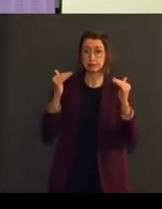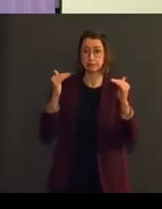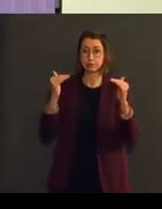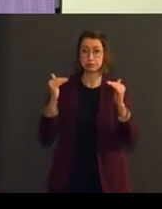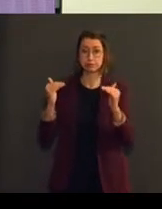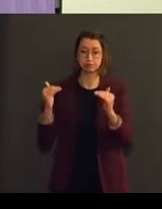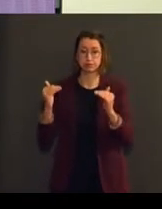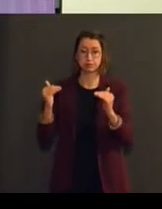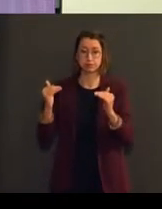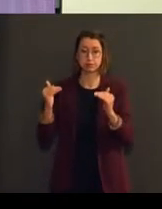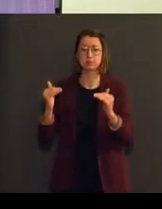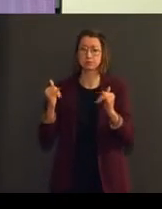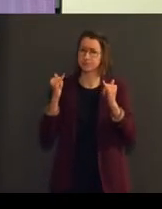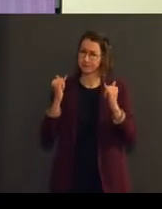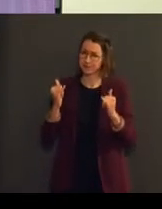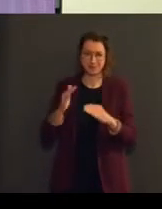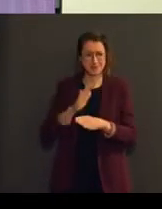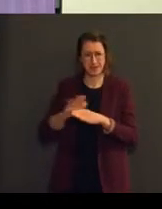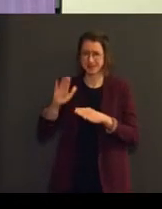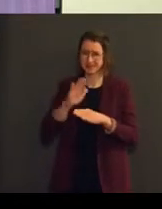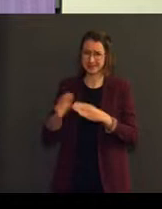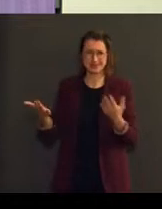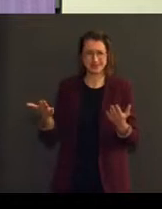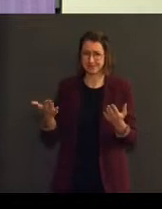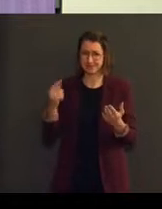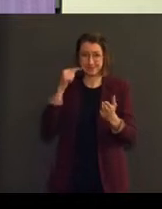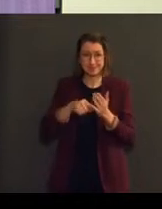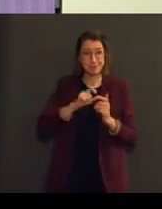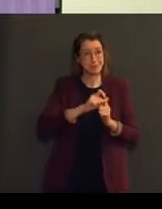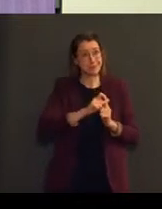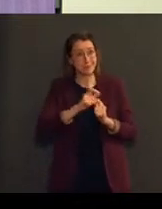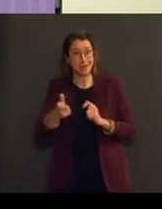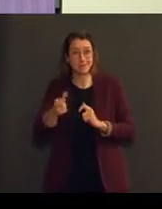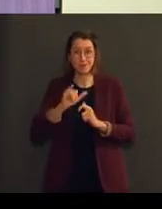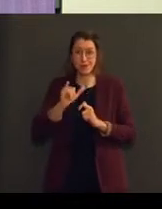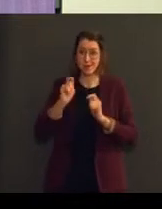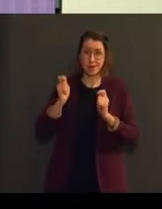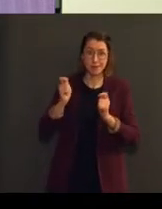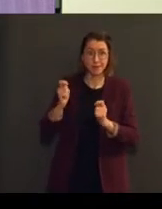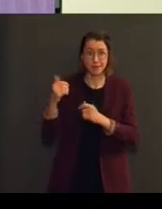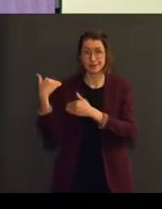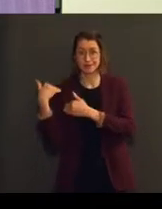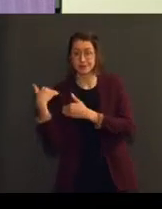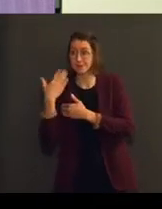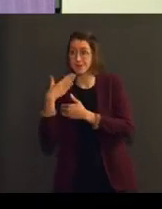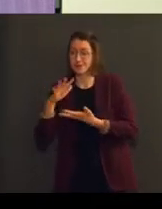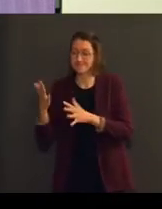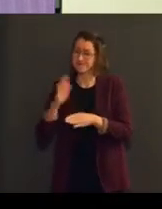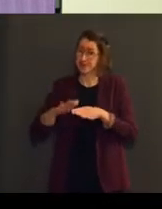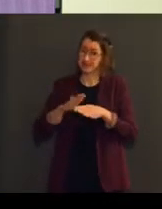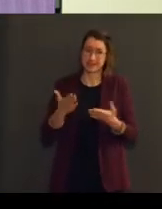manière suffisante que pour réduire la pression sur les hôpitaux. Nous avons toujours plus de 3000 patients qui sont